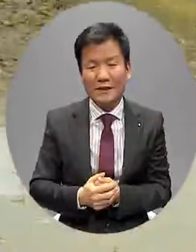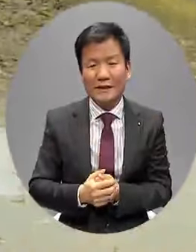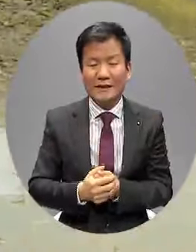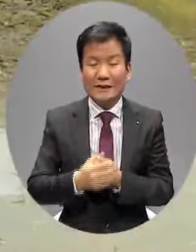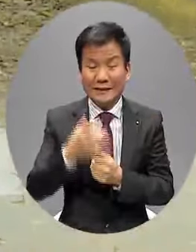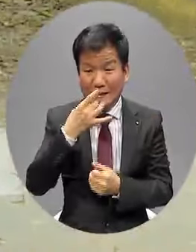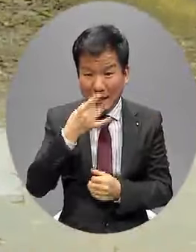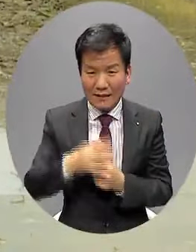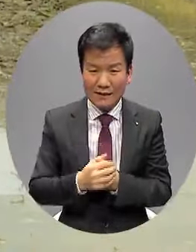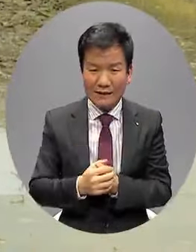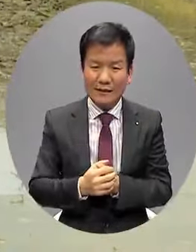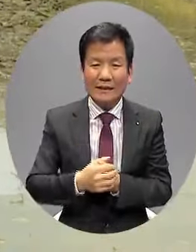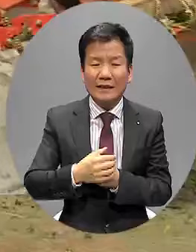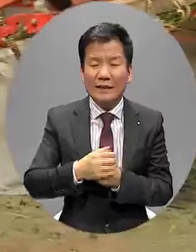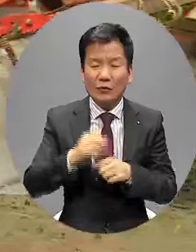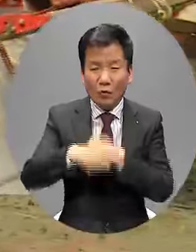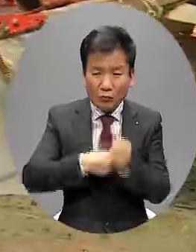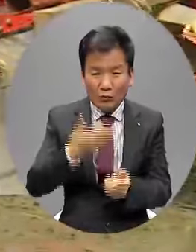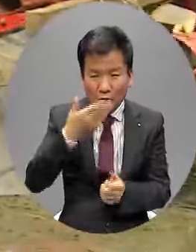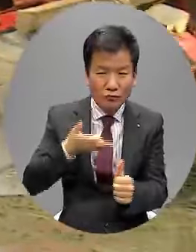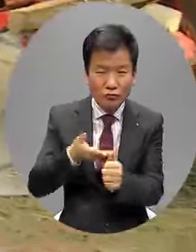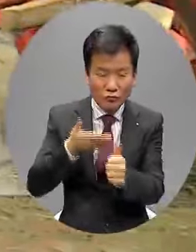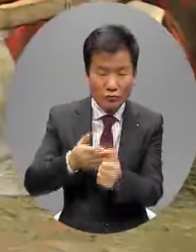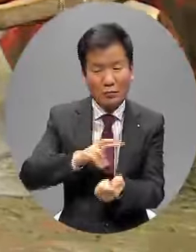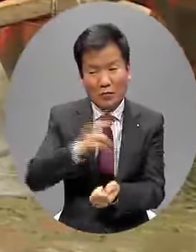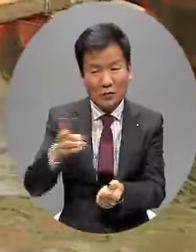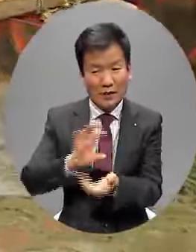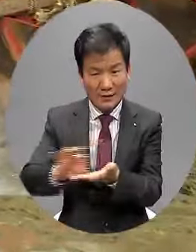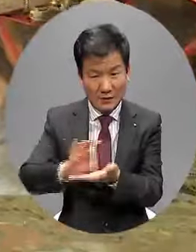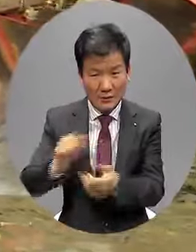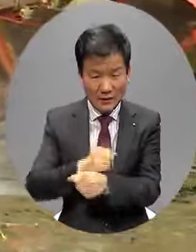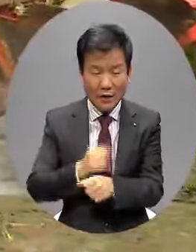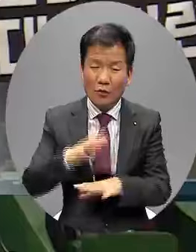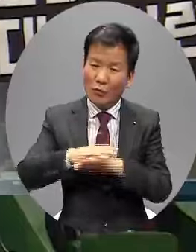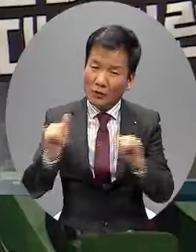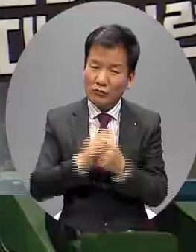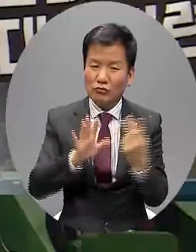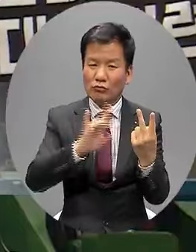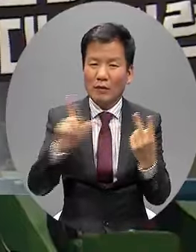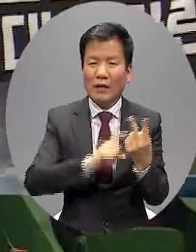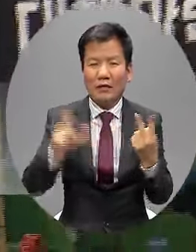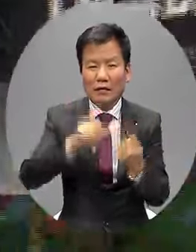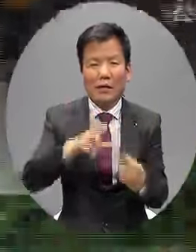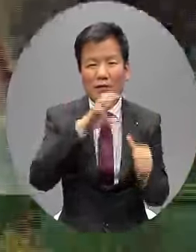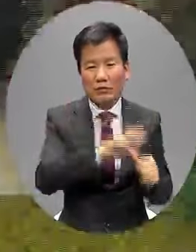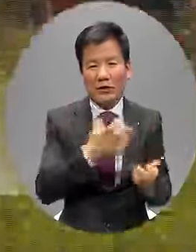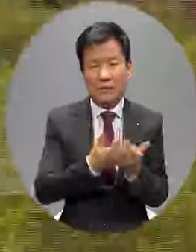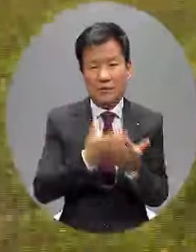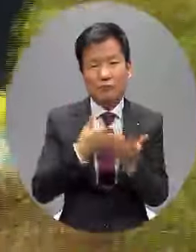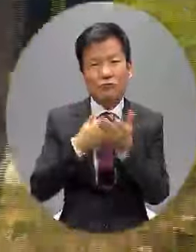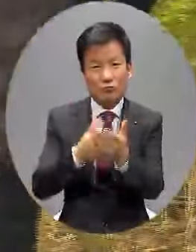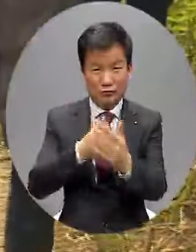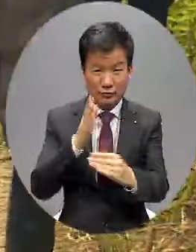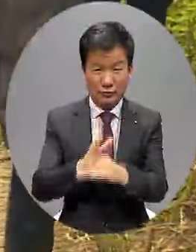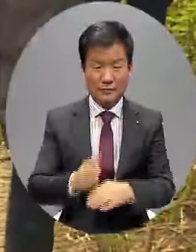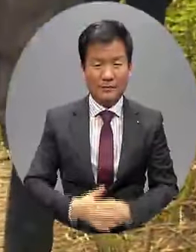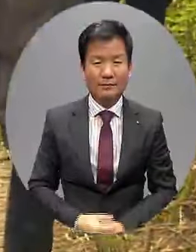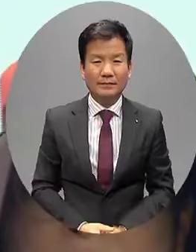재배 면적을 사료용으로 격리하겠다는 건데 농민들은 최소 두 배는 더 격리해야 한다고 주장하고